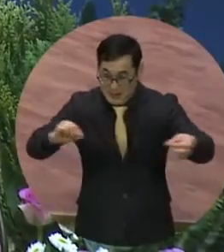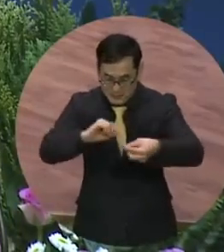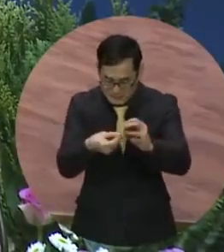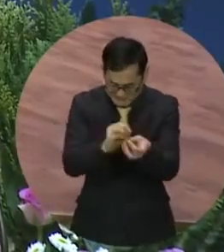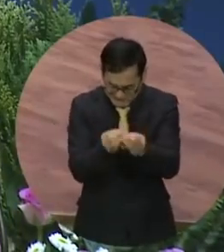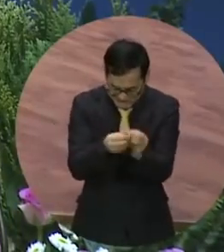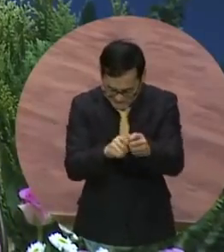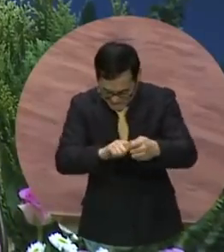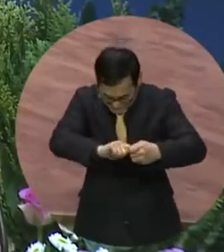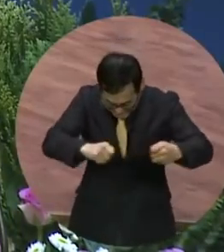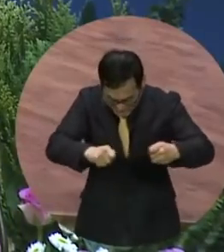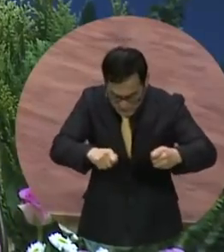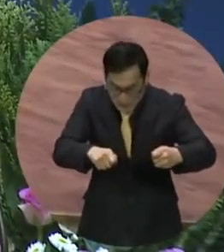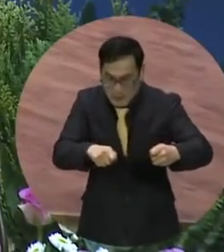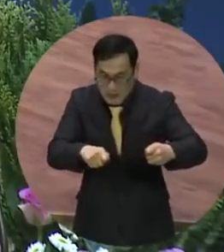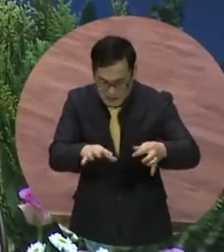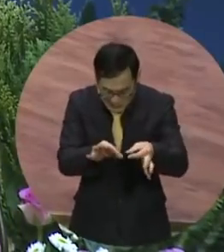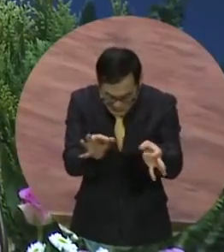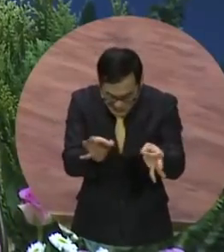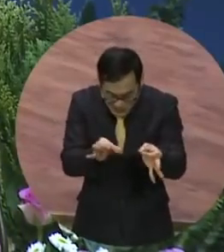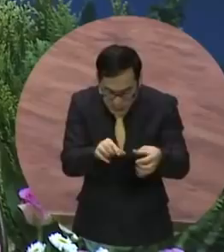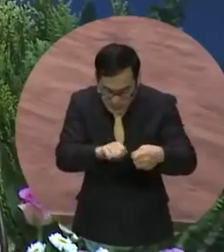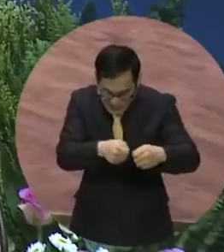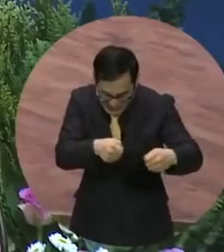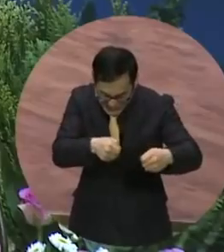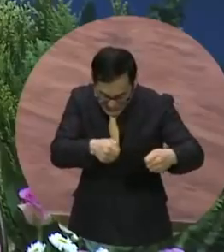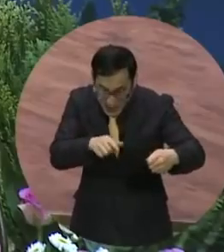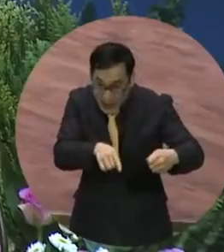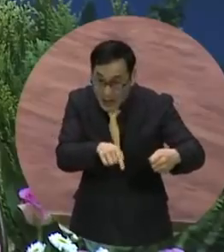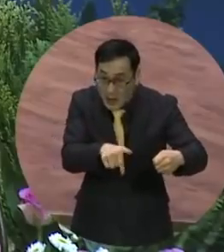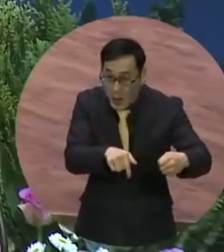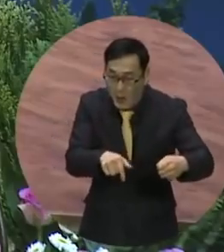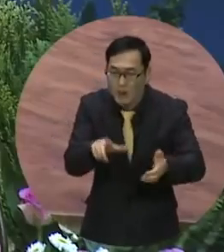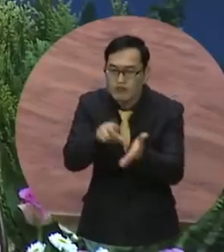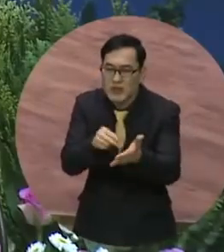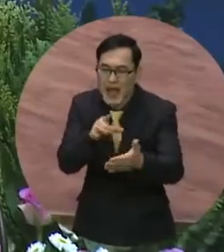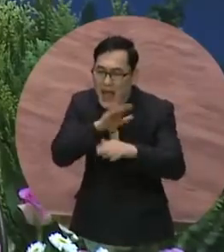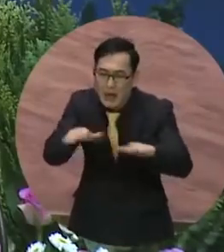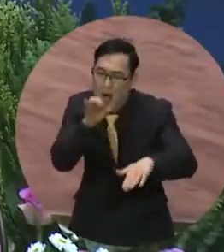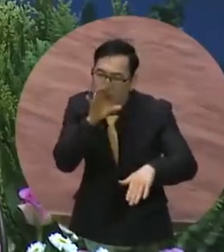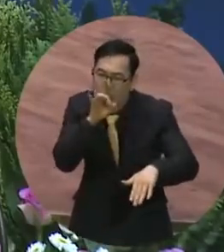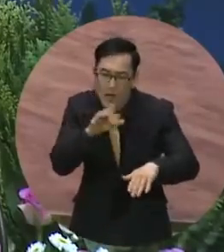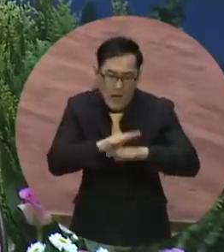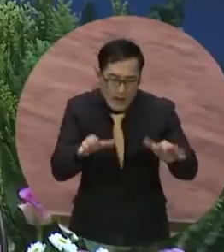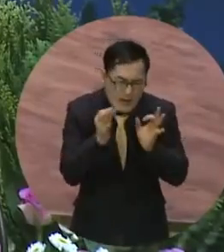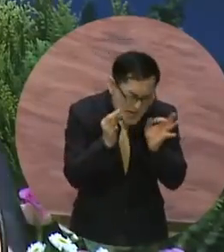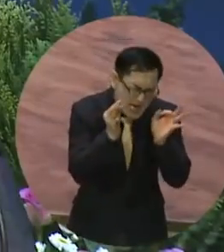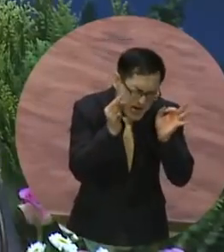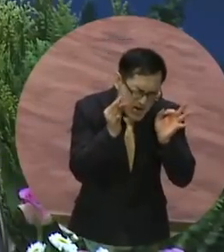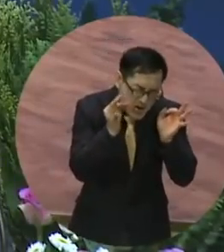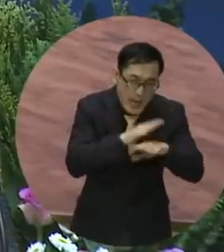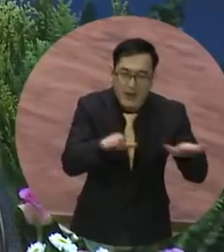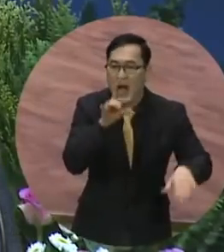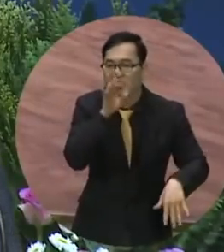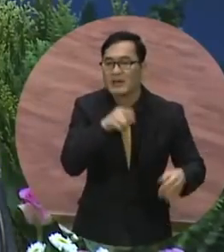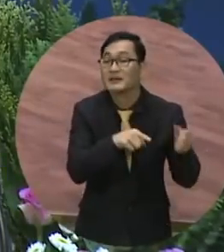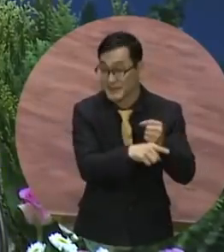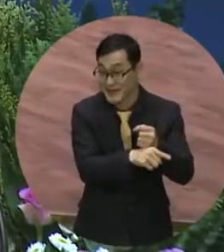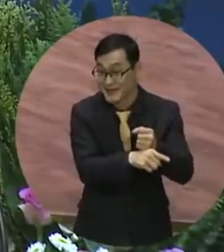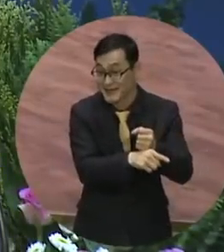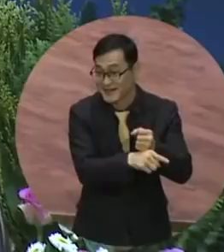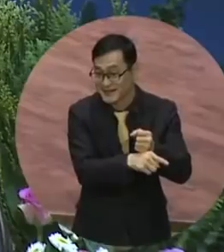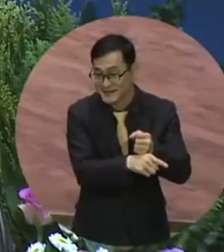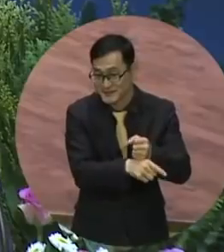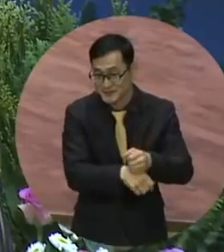애를 써도 어려운 문제 해결이 안 될 고르디우스의 매듭이라 그럽니다. 일을 해도 해결이 안 되는 이런 경우, 이런 문제를